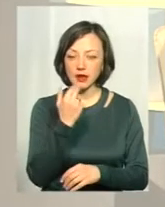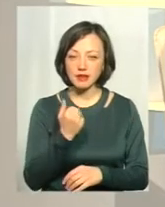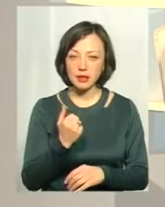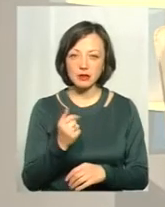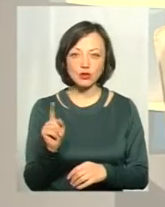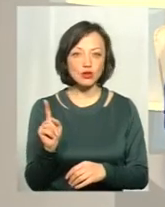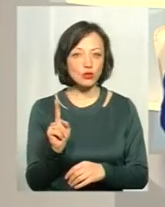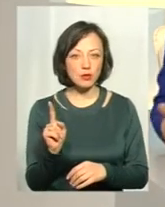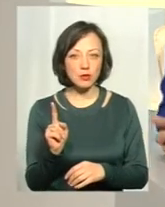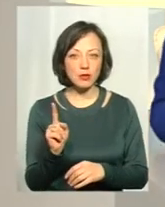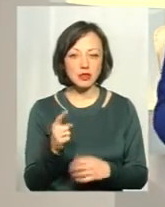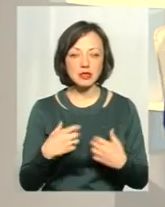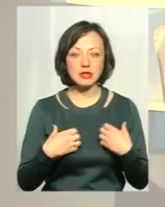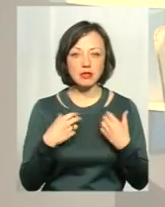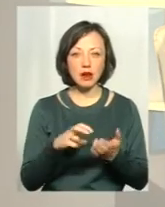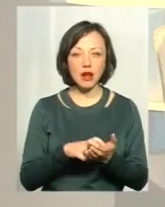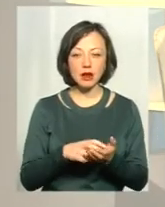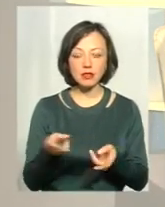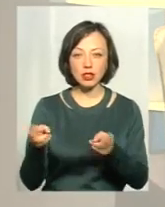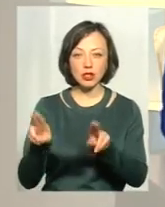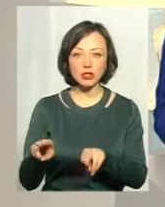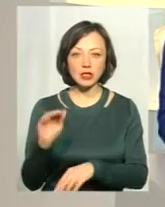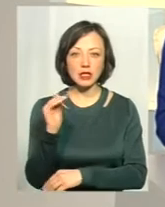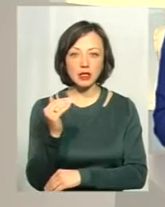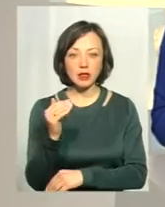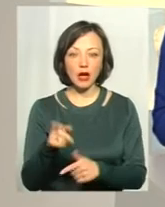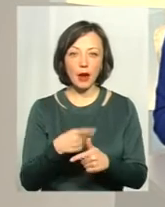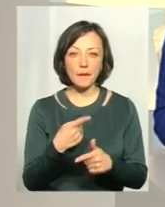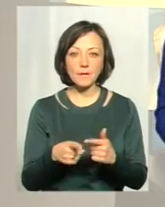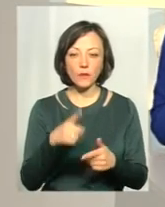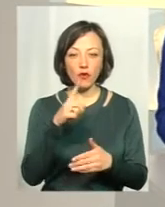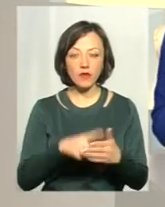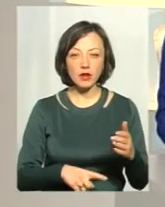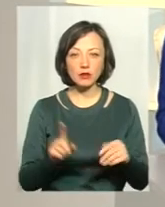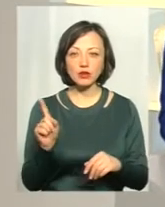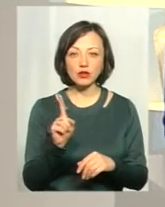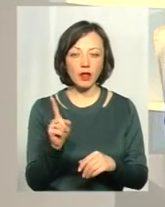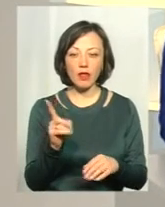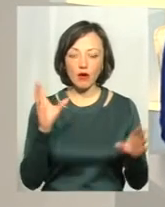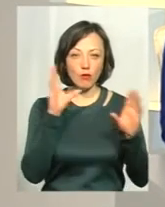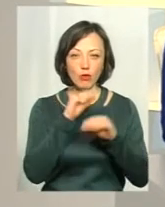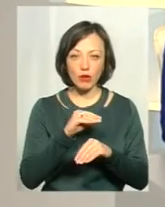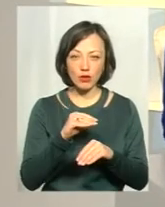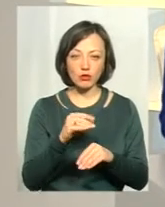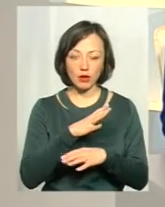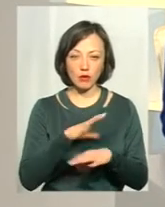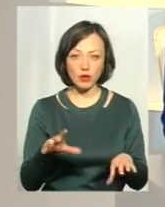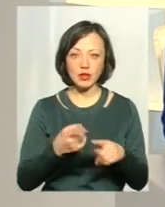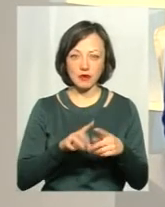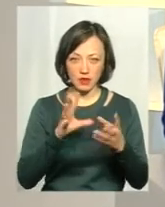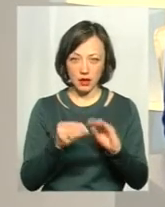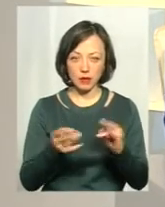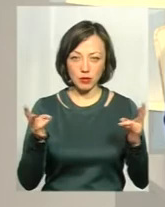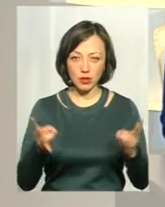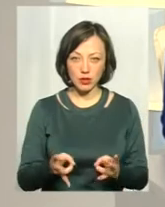ну, от той страх залишити там, да, дитину, або вірити в те, що вона не впорається, щоб його не було. Це взагалі